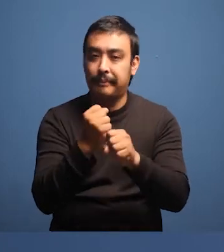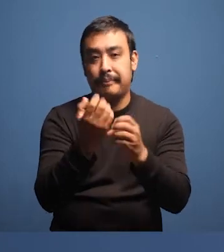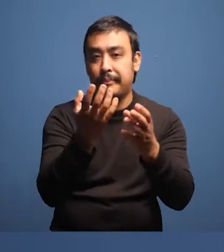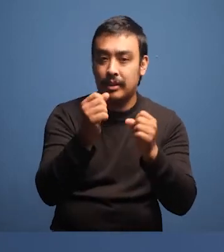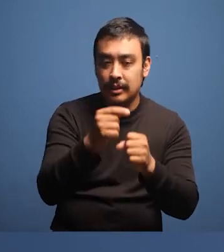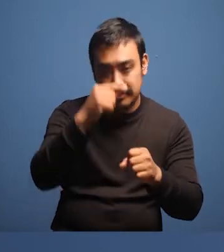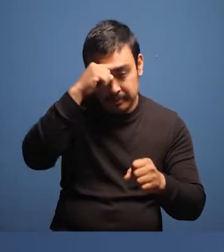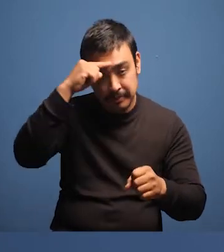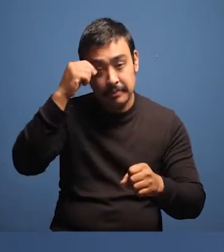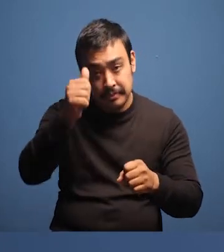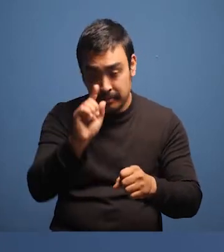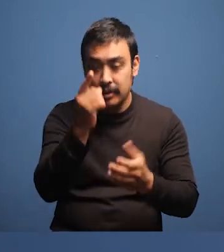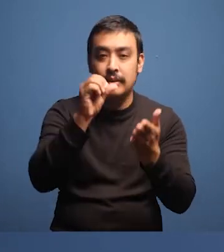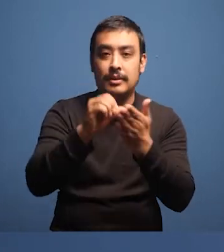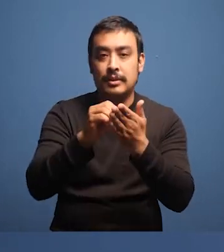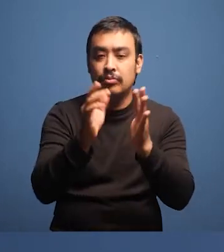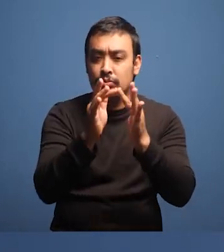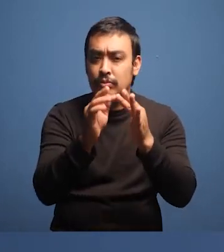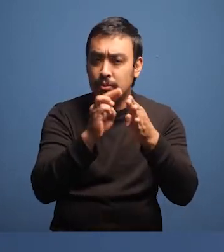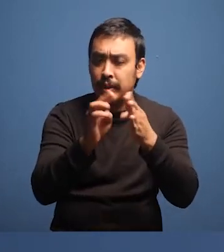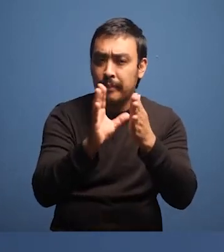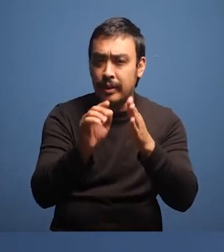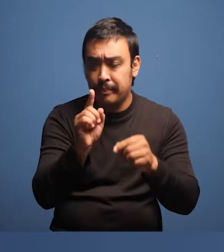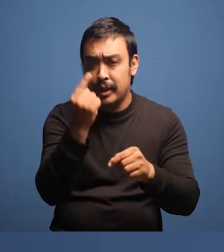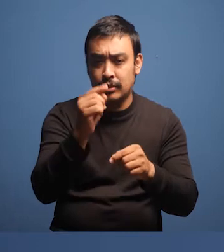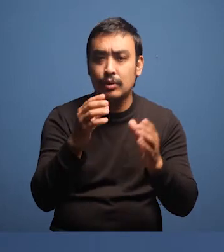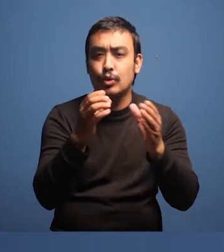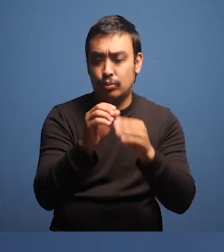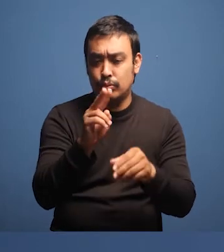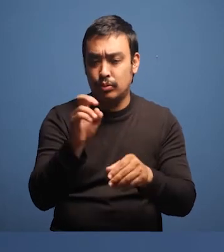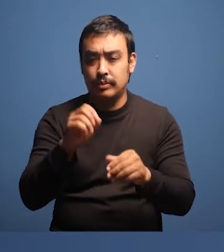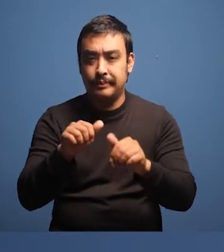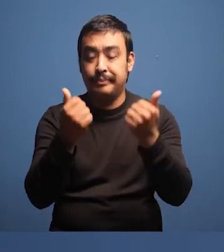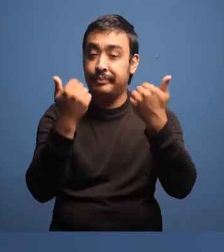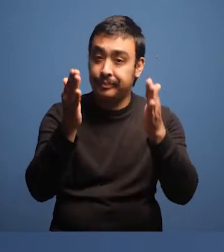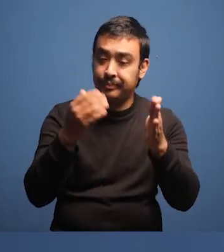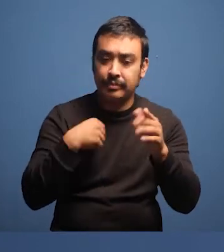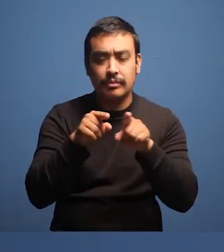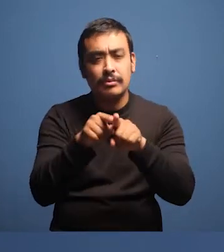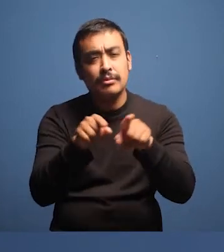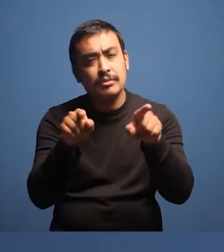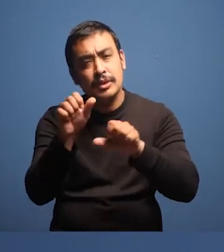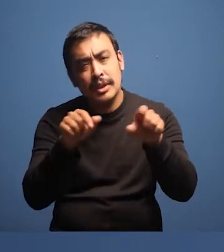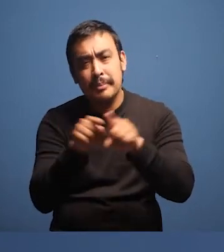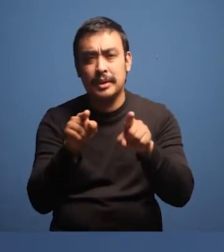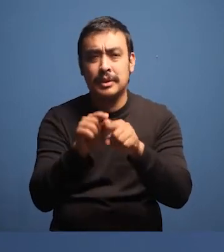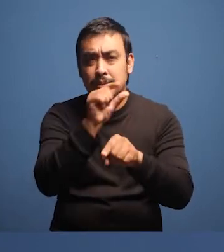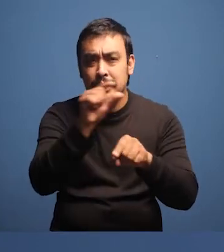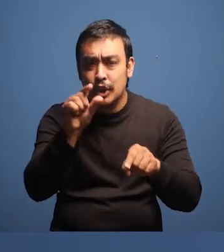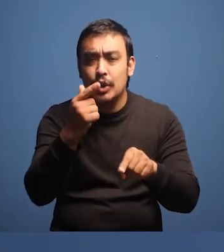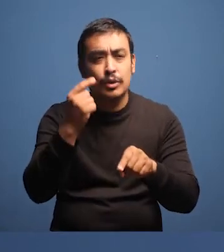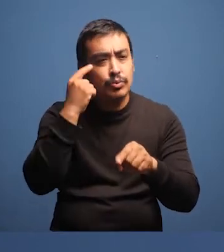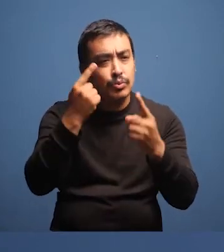भएर चाहिँ म चाहिँ फर द फर्स्ट टाइम भर्चुअल ग्लोकल टिनहरू बन्न पनि सफल भएँ होइन। यो सँगै मैले जति पनि अहिले टाइटल पाएको छु, यो च्याम्पियन, मेन्टल हेल्थ च्याम्पियन,